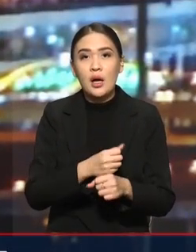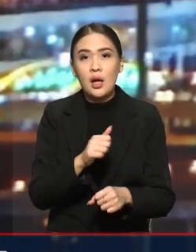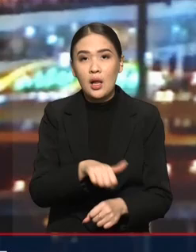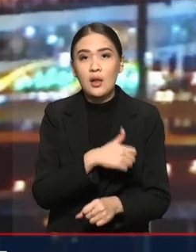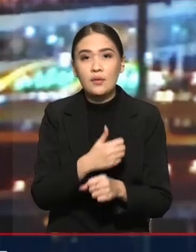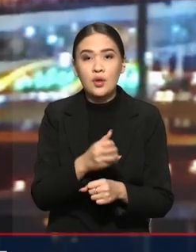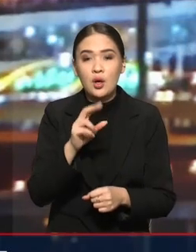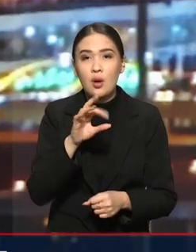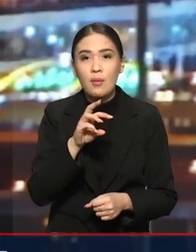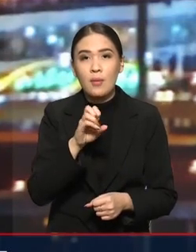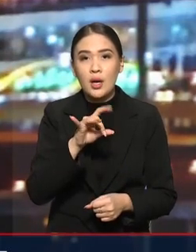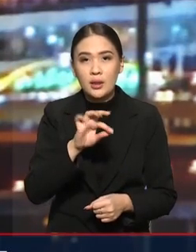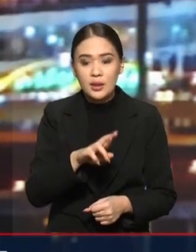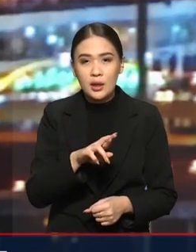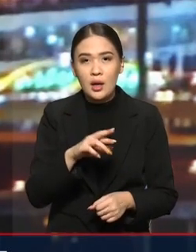компанией